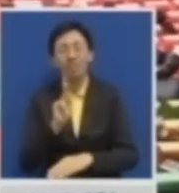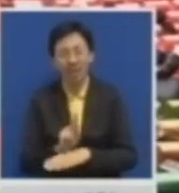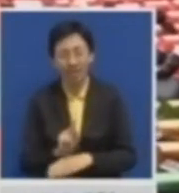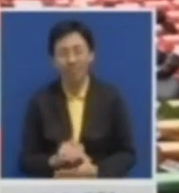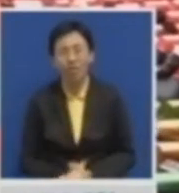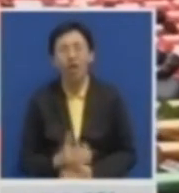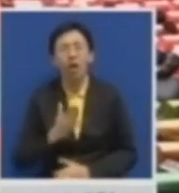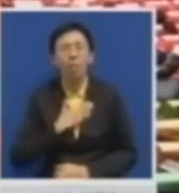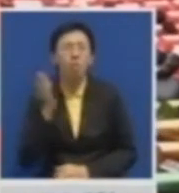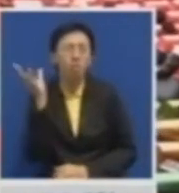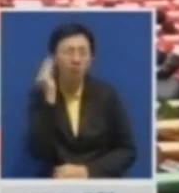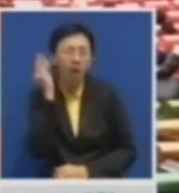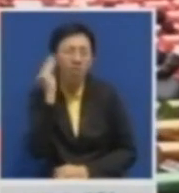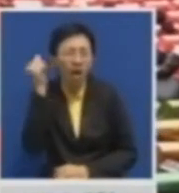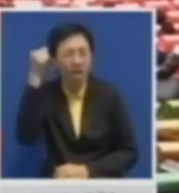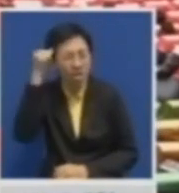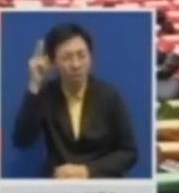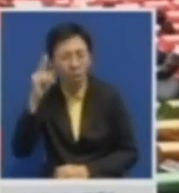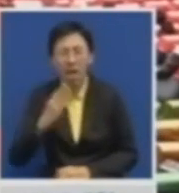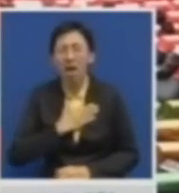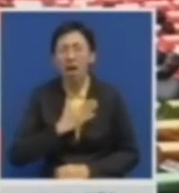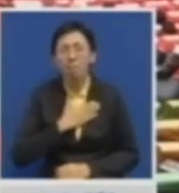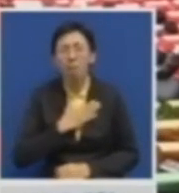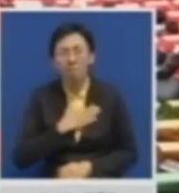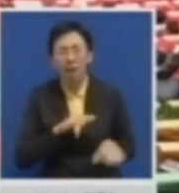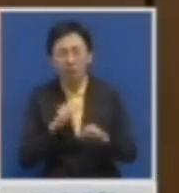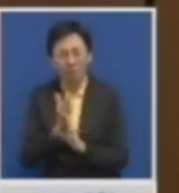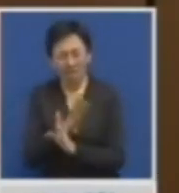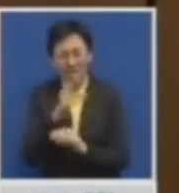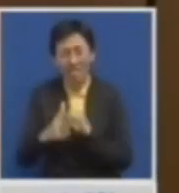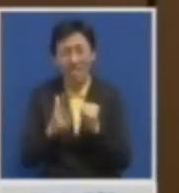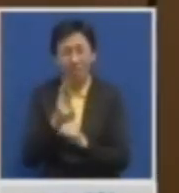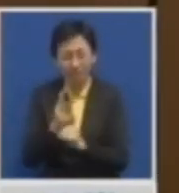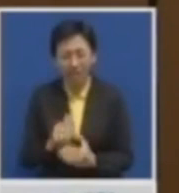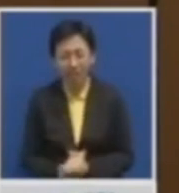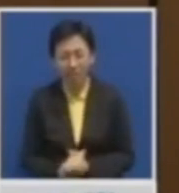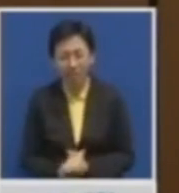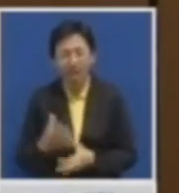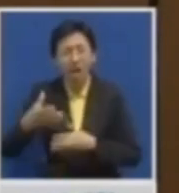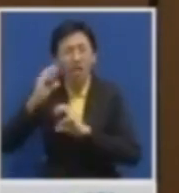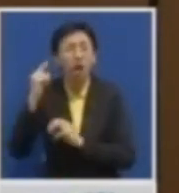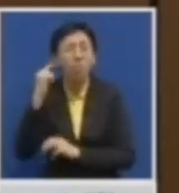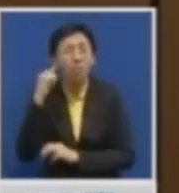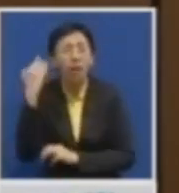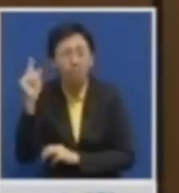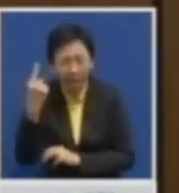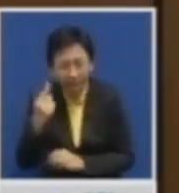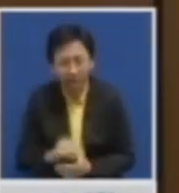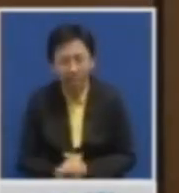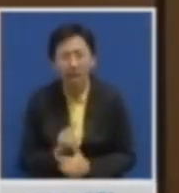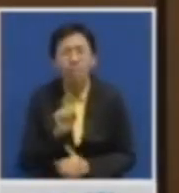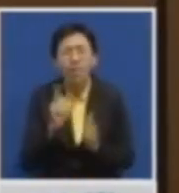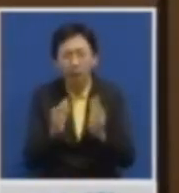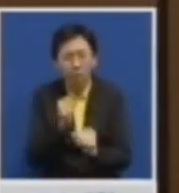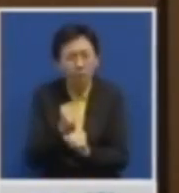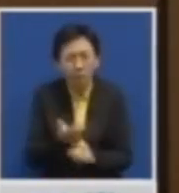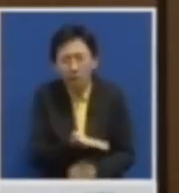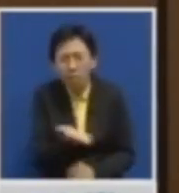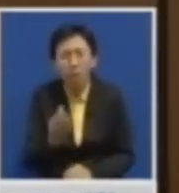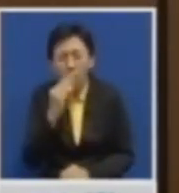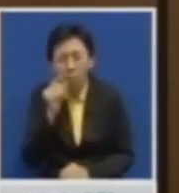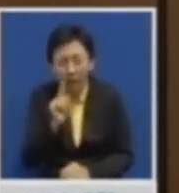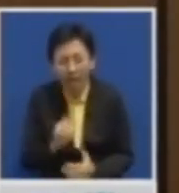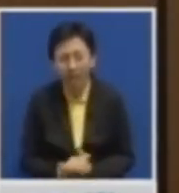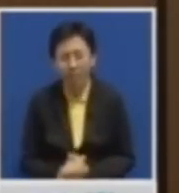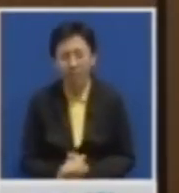คือผมฟังมา2วันแล้วนะไอ้ที่พูดว่าผมเตรียมการมา3ปีเนี่ยกลับไปย้อนฟังใหม่นะถามลูกน้องผมก็ได้ผมพูดถึงว่า